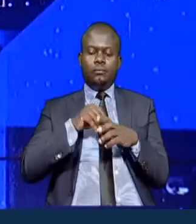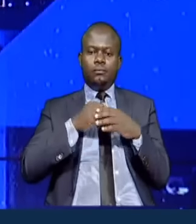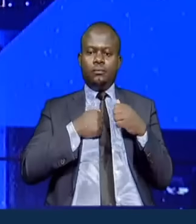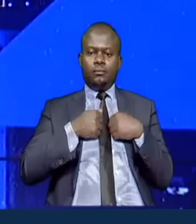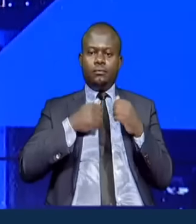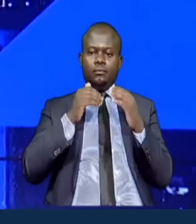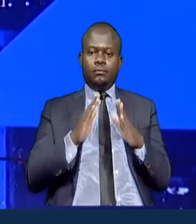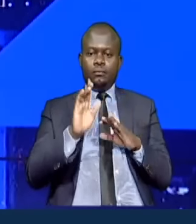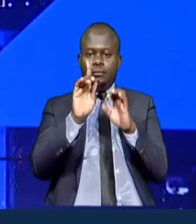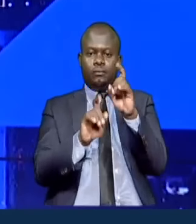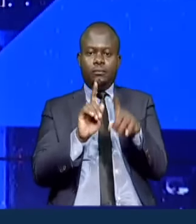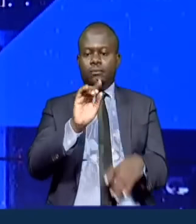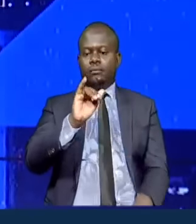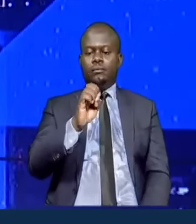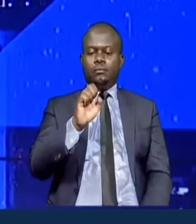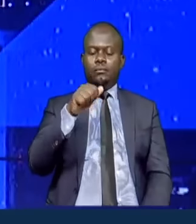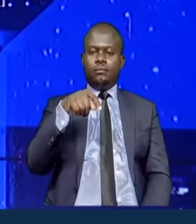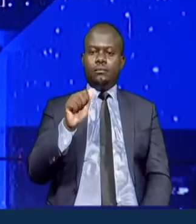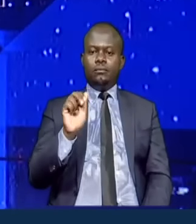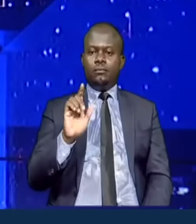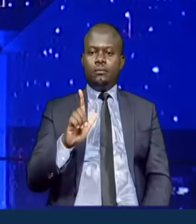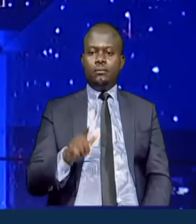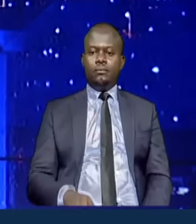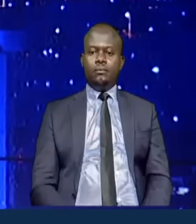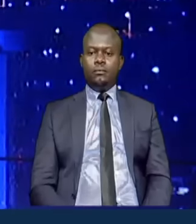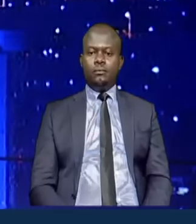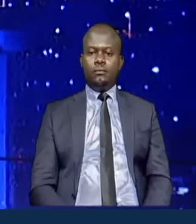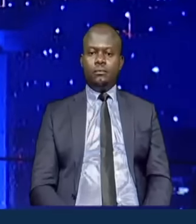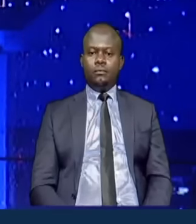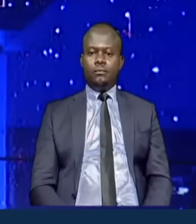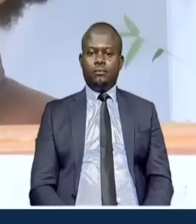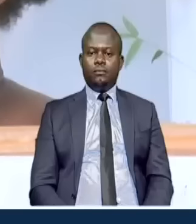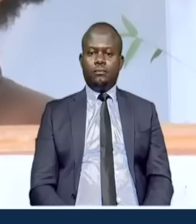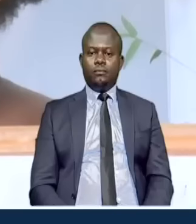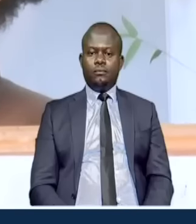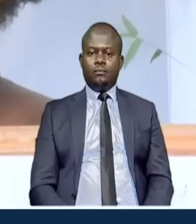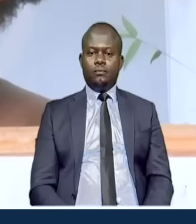mu Rwanda. Reka tubibaze Jean Paul Turatsinze.